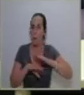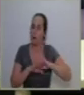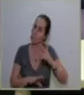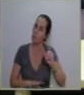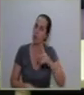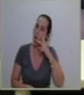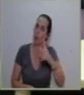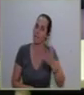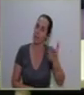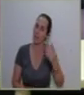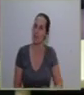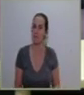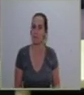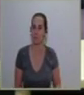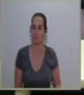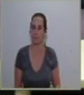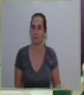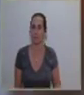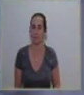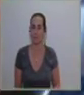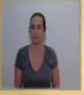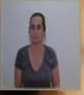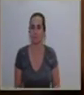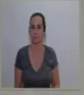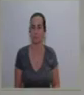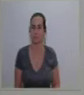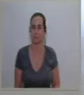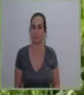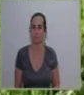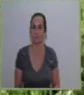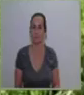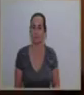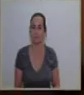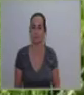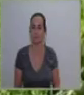נראה את זה? בוא נראה את זה, בבקשה. כלבים מדברים, פרק משהו.